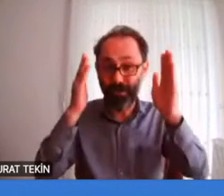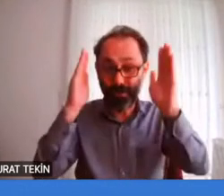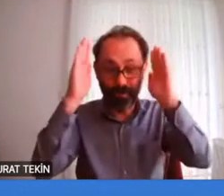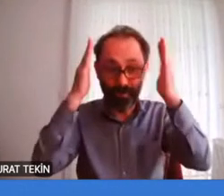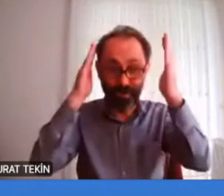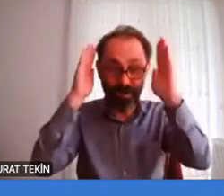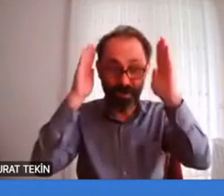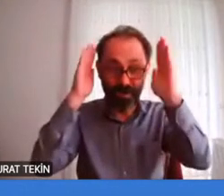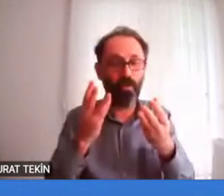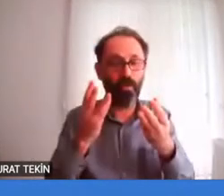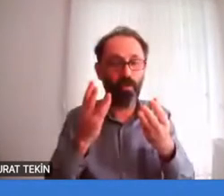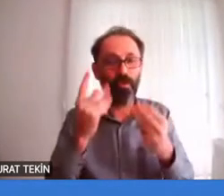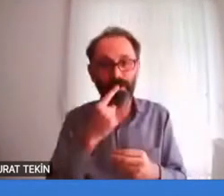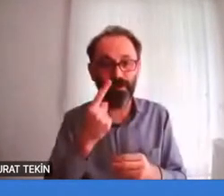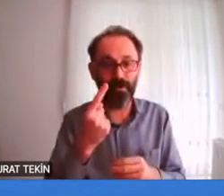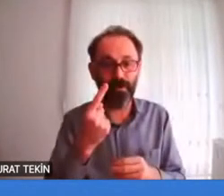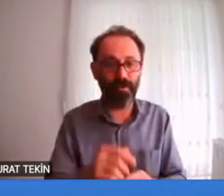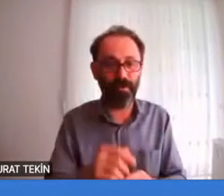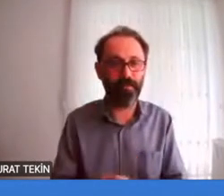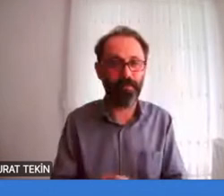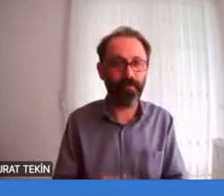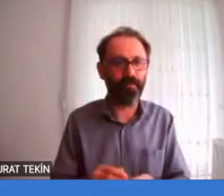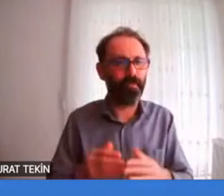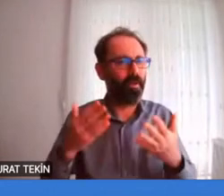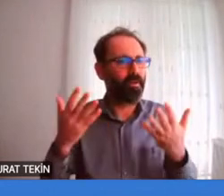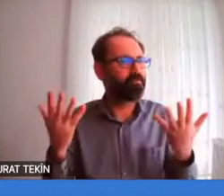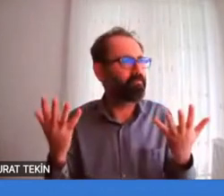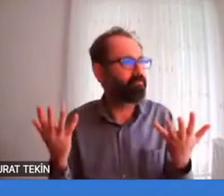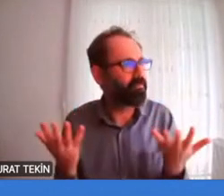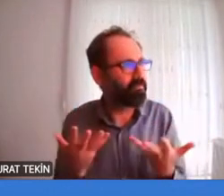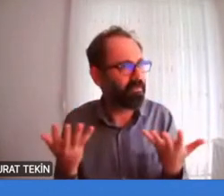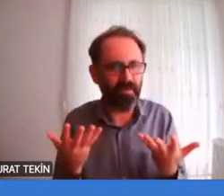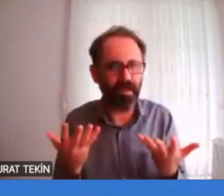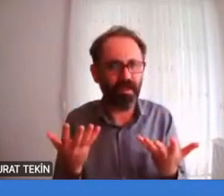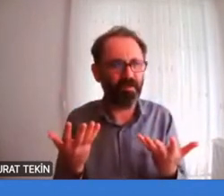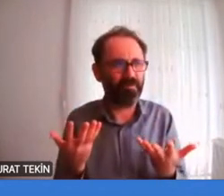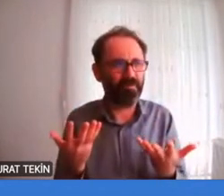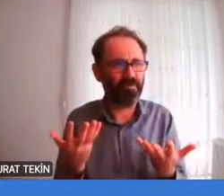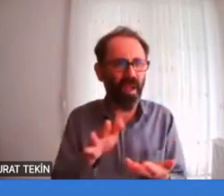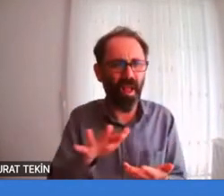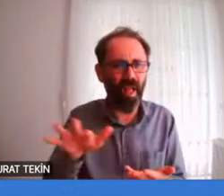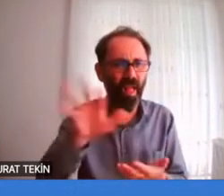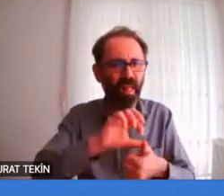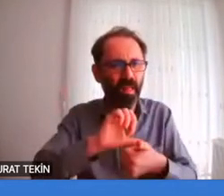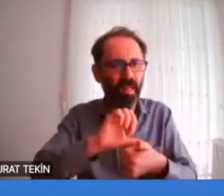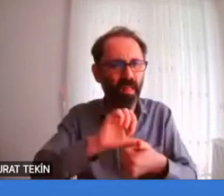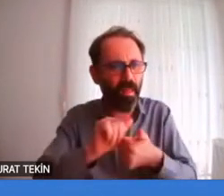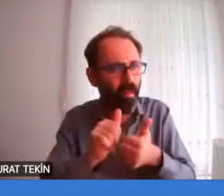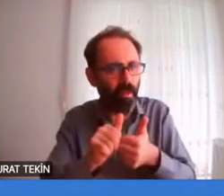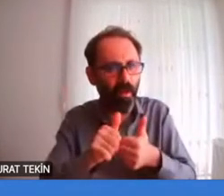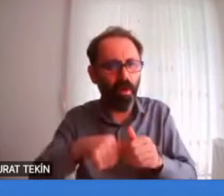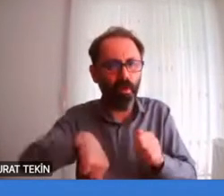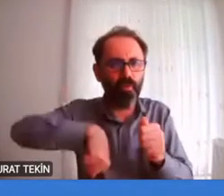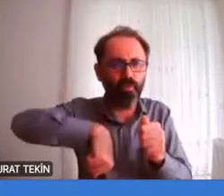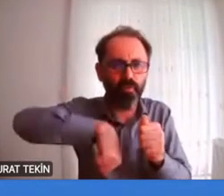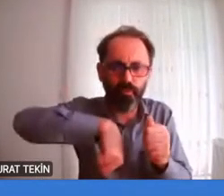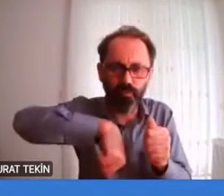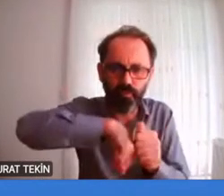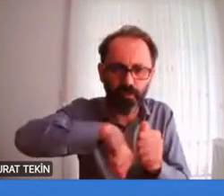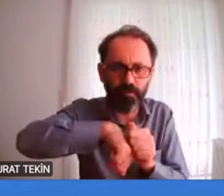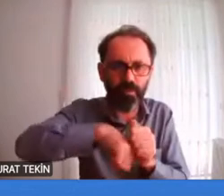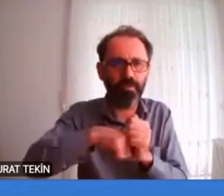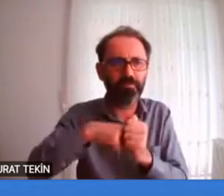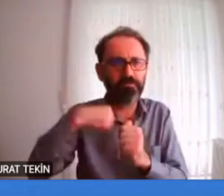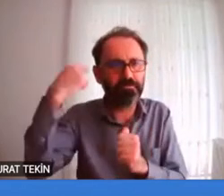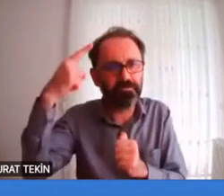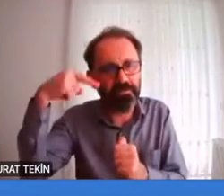peşinden gidiyor. Yani mesela neden herkes futbolu düşünür? Yani mesela neden mesela futbolcu yapmak ister